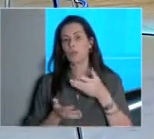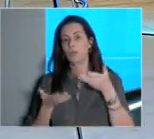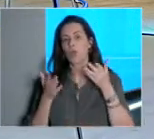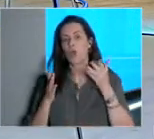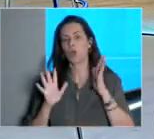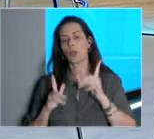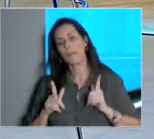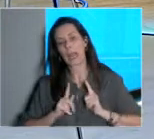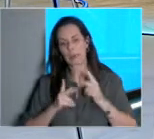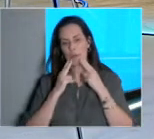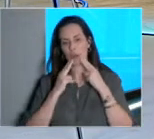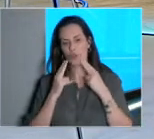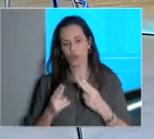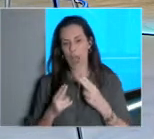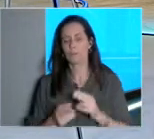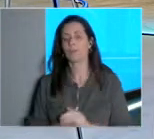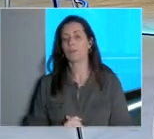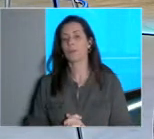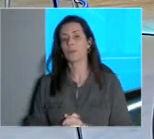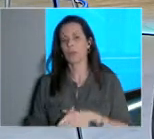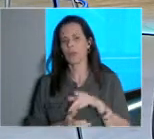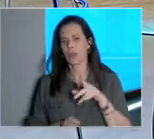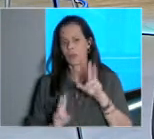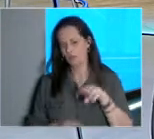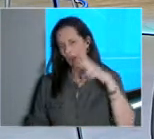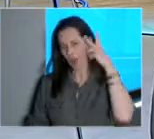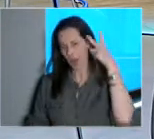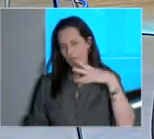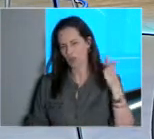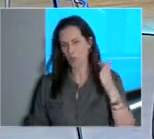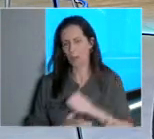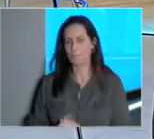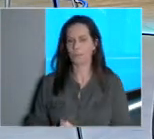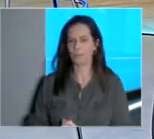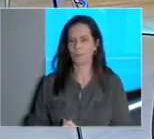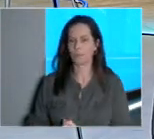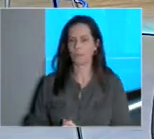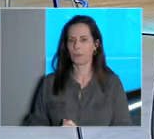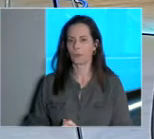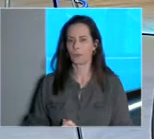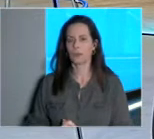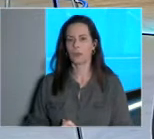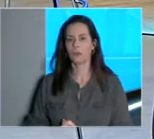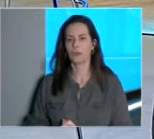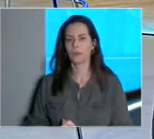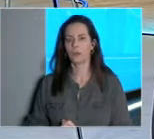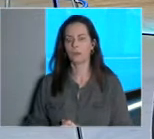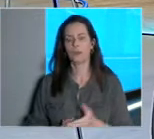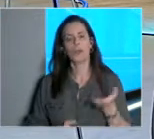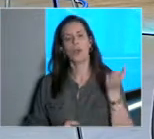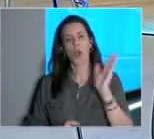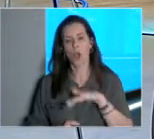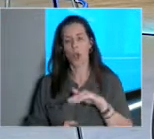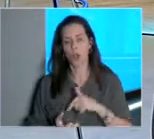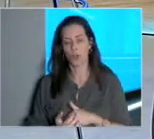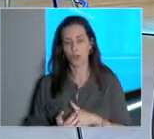מדי מתמהמהים בהחלטה שלהם, גם את זה אפשר כמובן להבין. כן, זה רושם שהוא בהחלט מודאג. טוב, אז עוד צמד